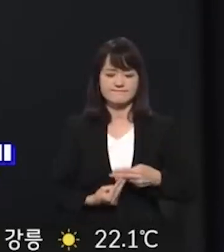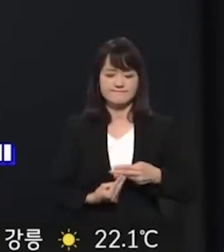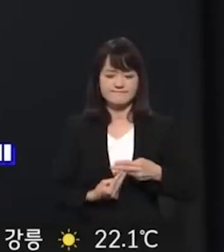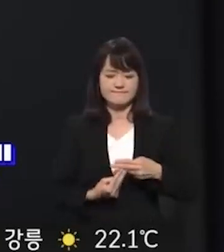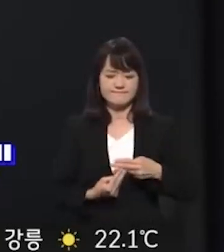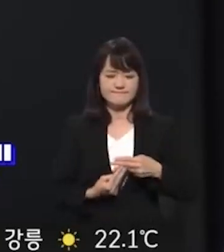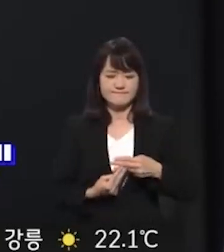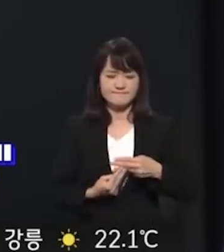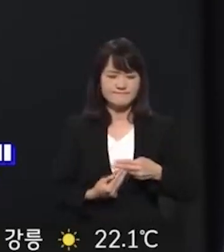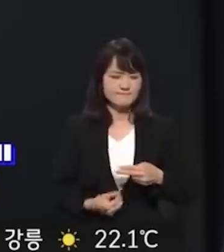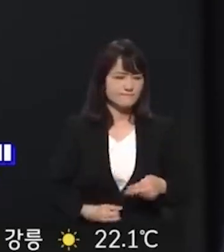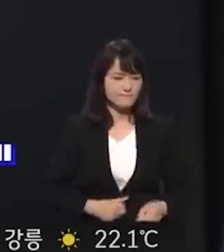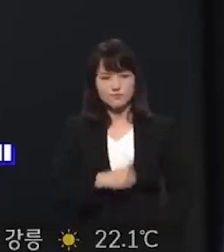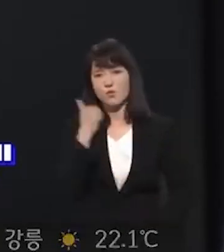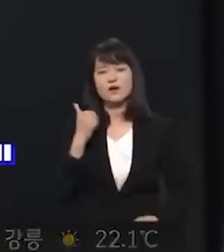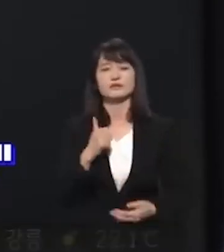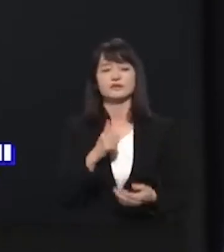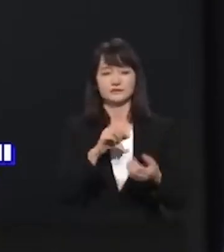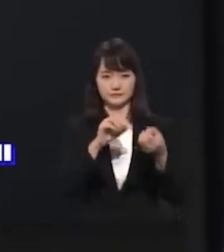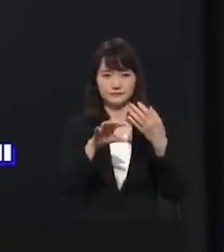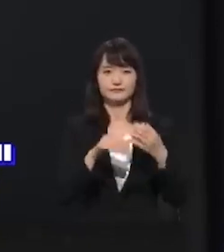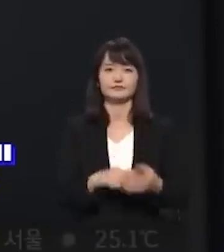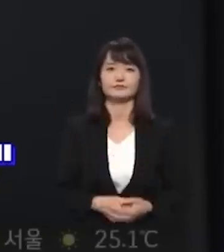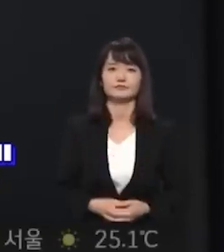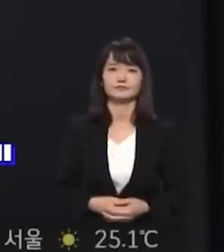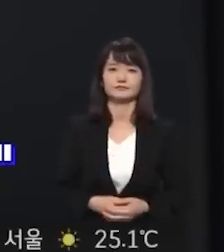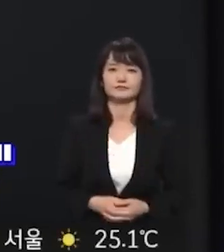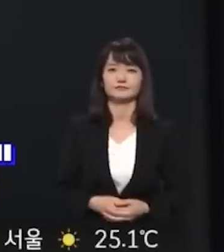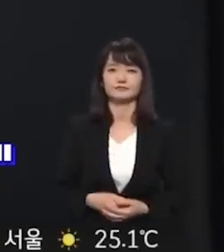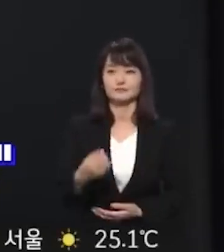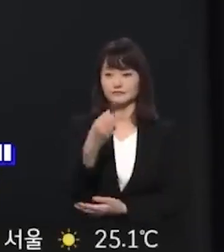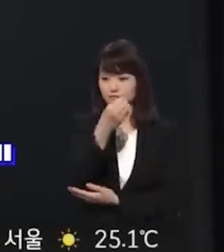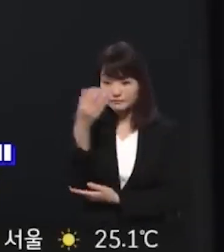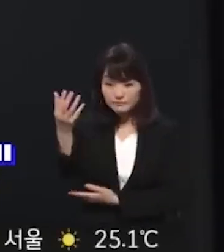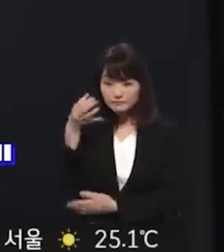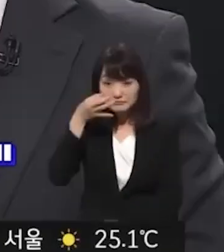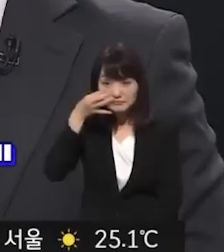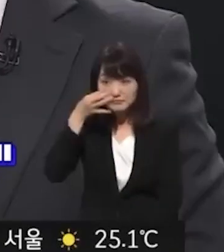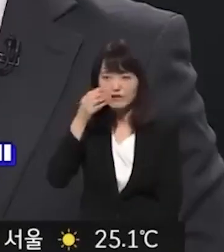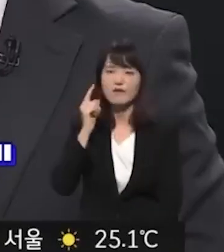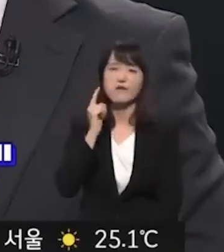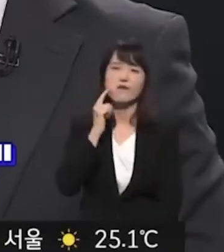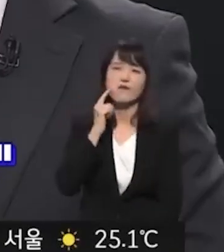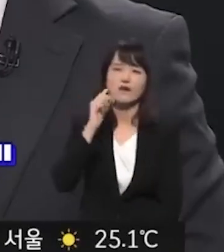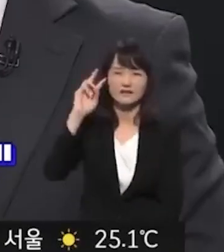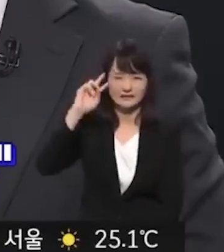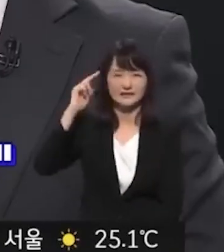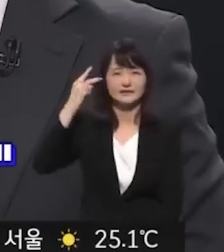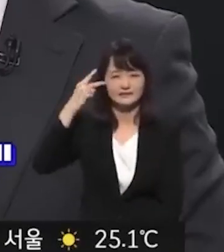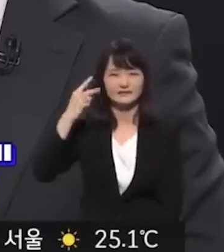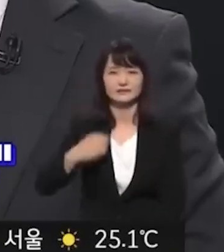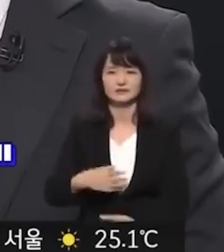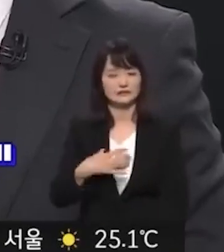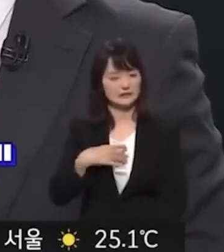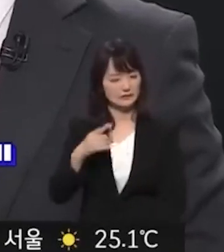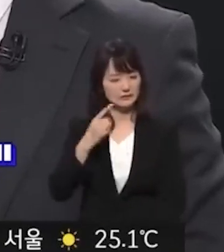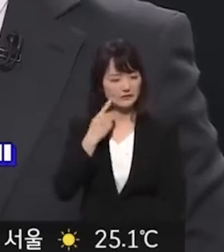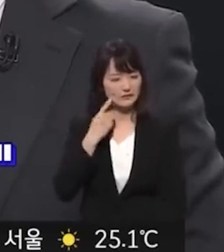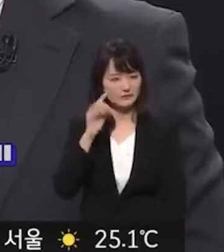그냥 표출됐던 것 같습니다 그래도 식물에서 봤다는 건 일단 거짓말이지 않습니까 착각했겠죠 설마 일부러